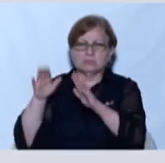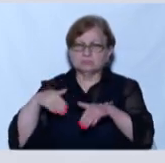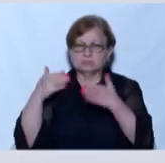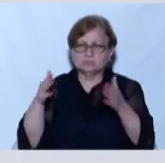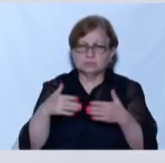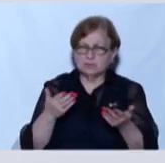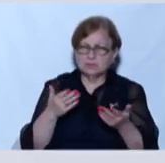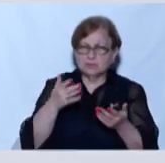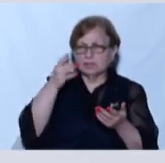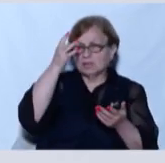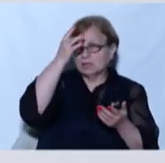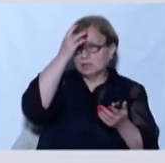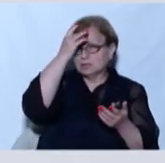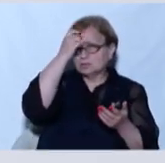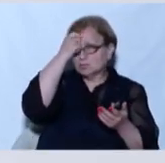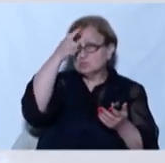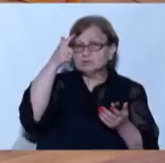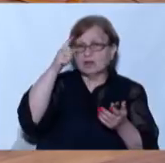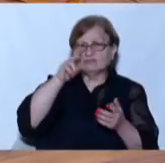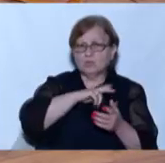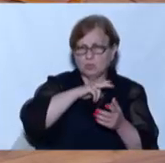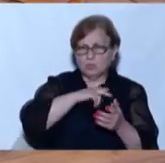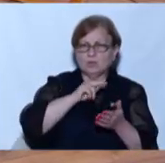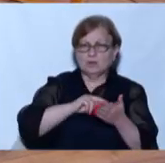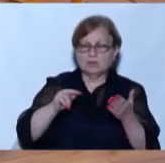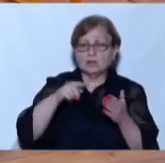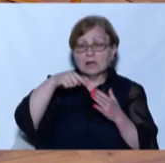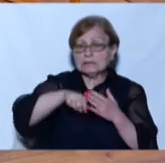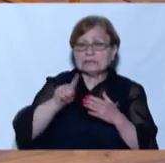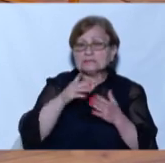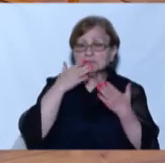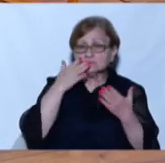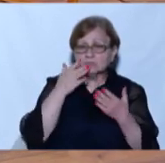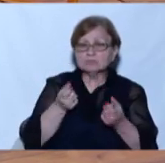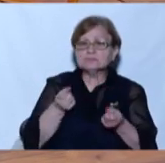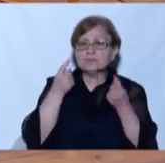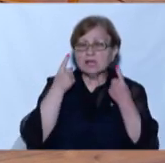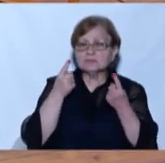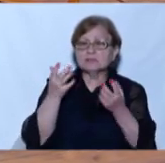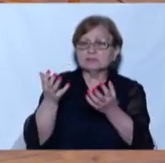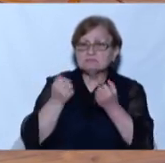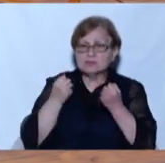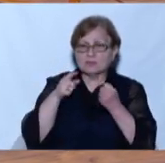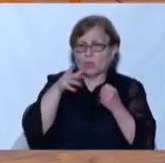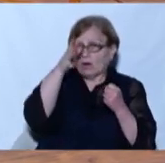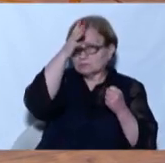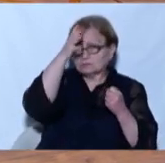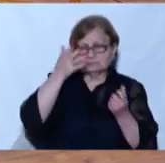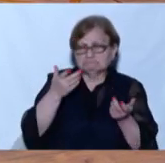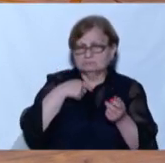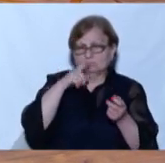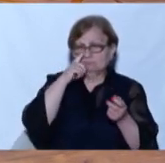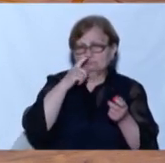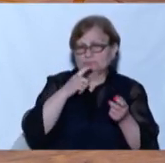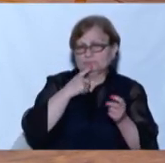ეხლა რუსთაველს რომ ნამდვილად კითხულობდა ეს ვიცი და წერია, რა იყო ის ქართული წიგნები, საიდან მიიღო ეს საზრდო, საიდან იღებდა ეს ამ ამბავს.